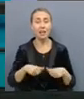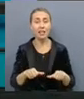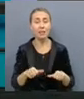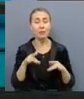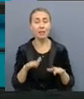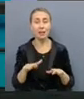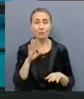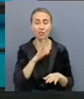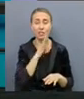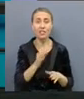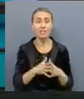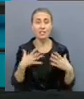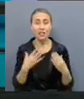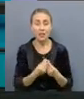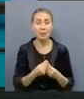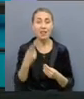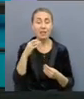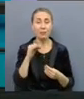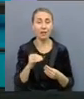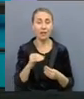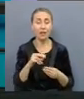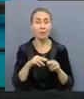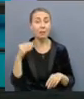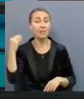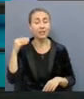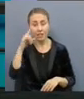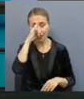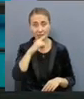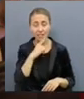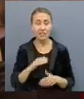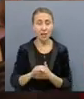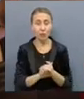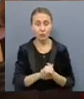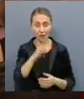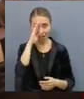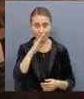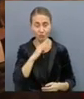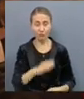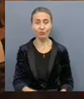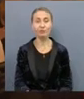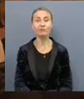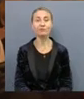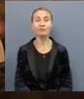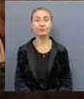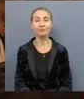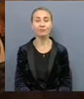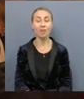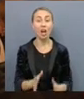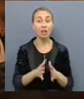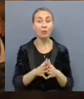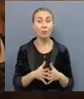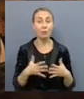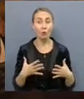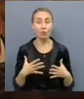и семейно-демографической политики при президенте Казахстана и Союза отцов. И чем больше он в детстве воспитывает своих детей, то есть